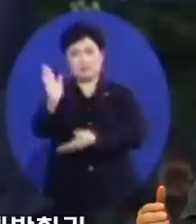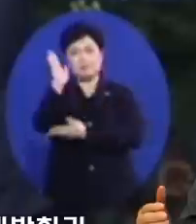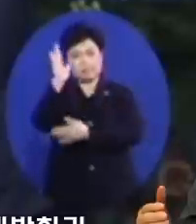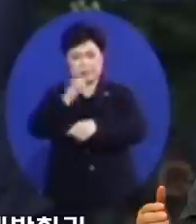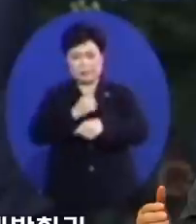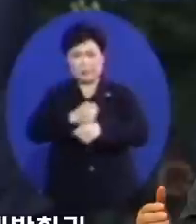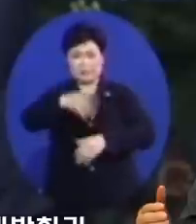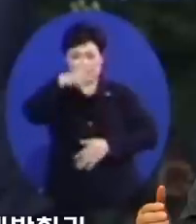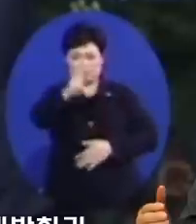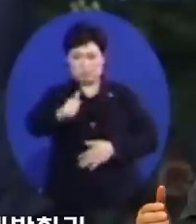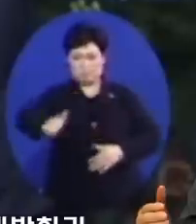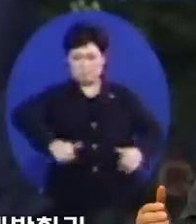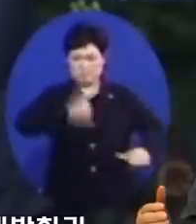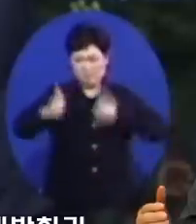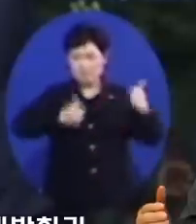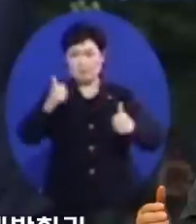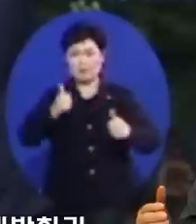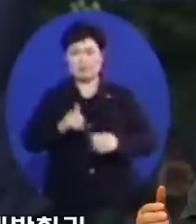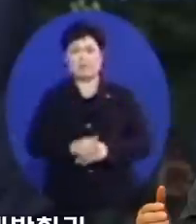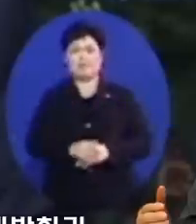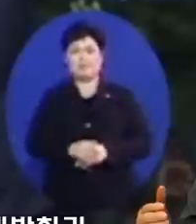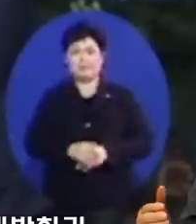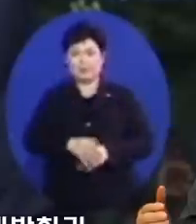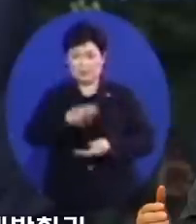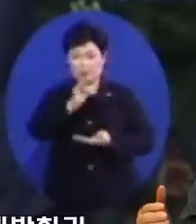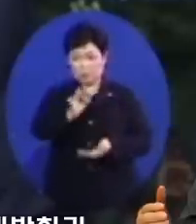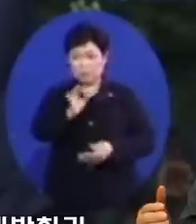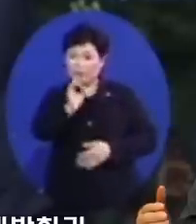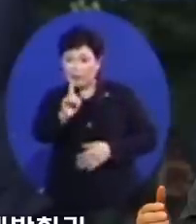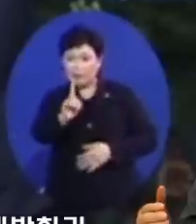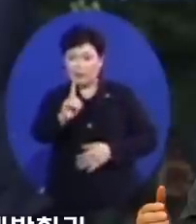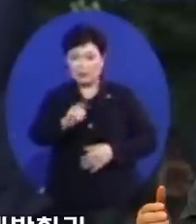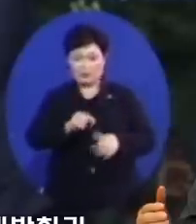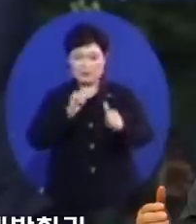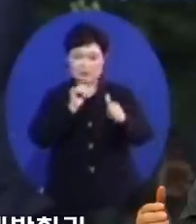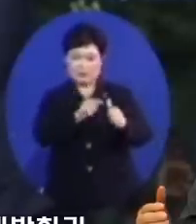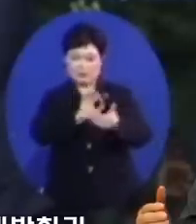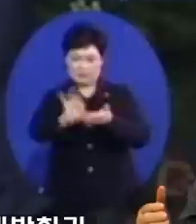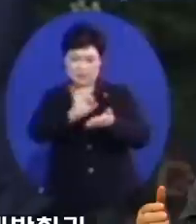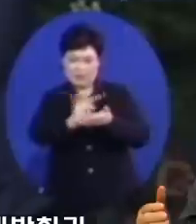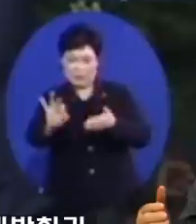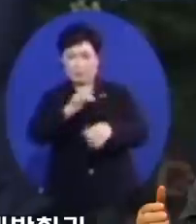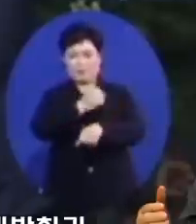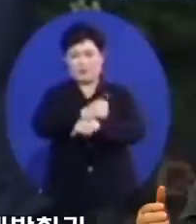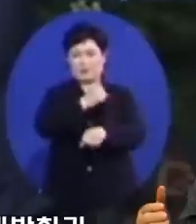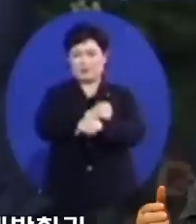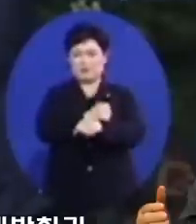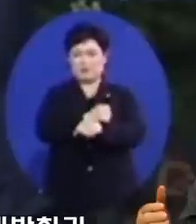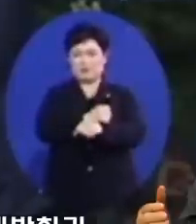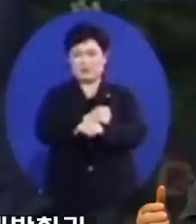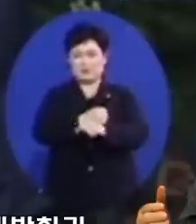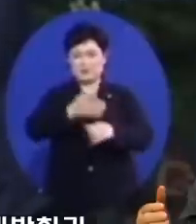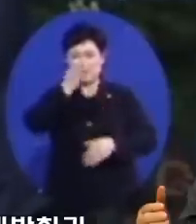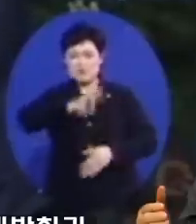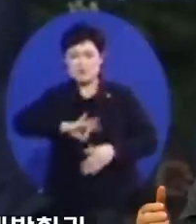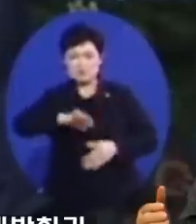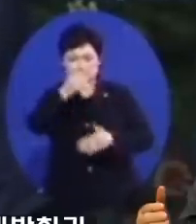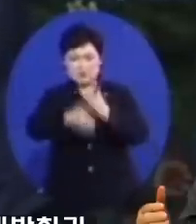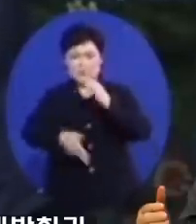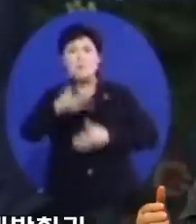주인이 굉장히 노했습니다. 내 돈 한 달란트를 네가 사용해서 이윤을 남기지